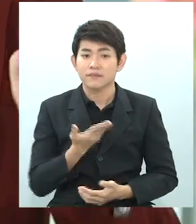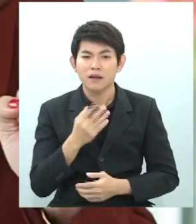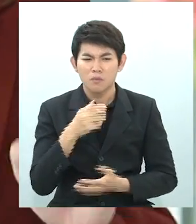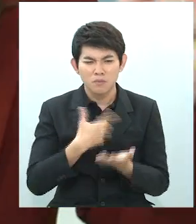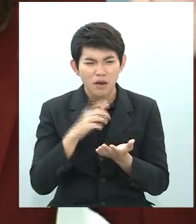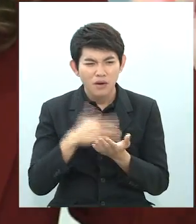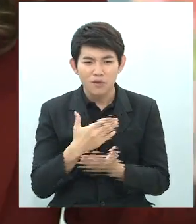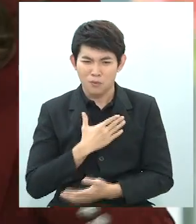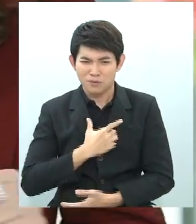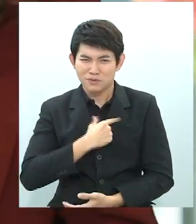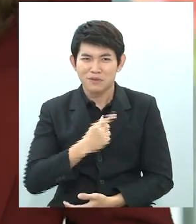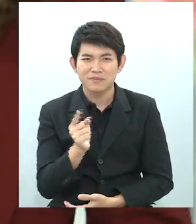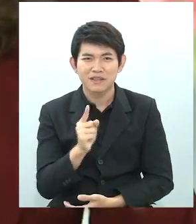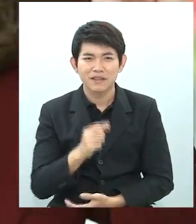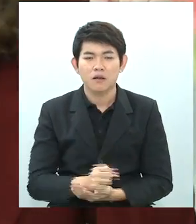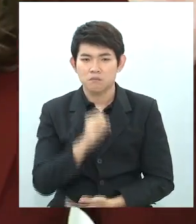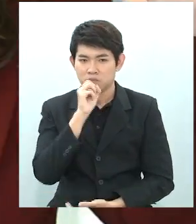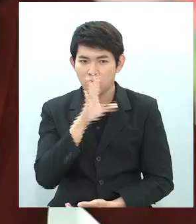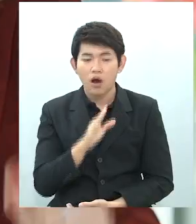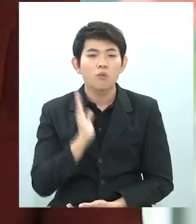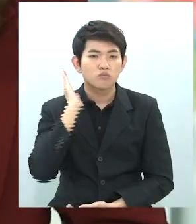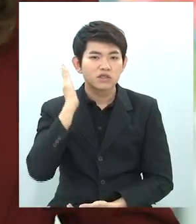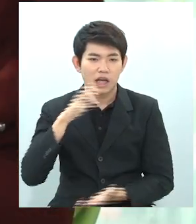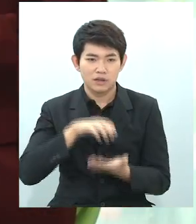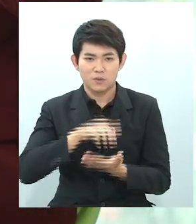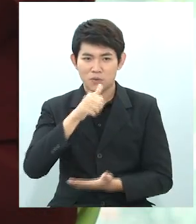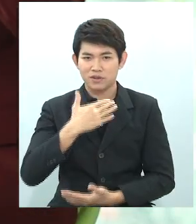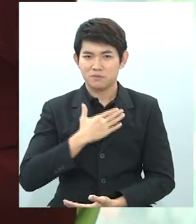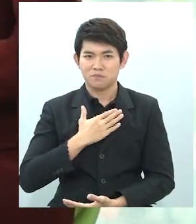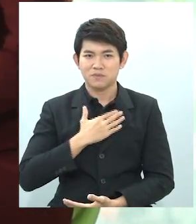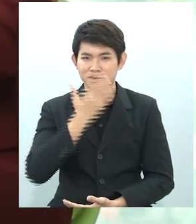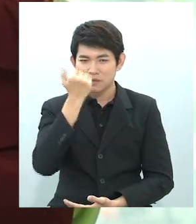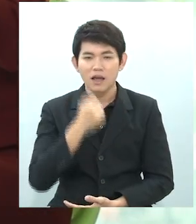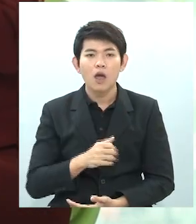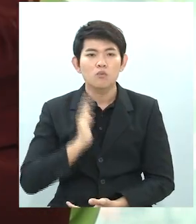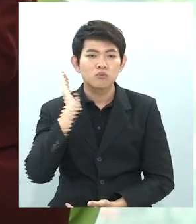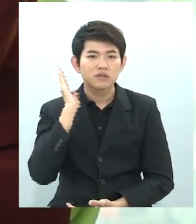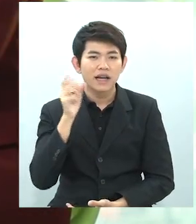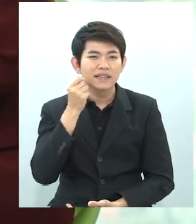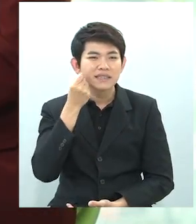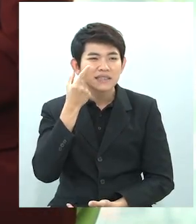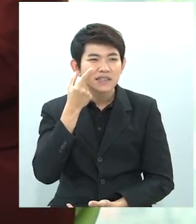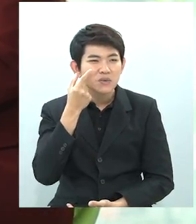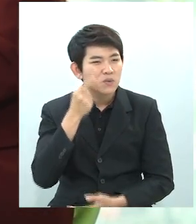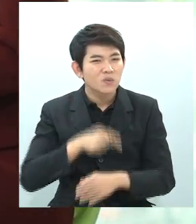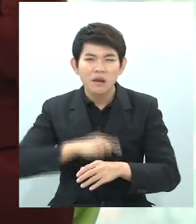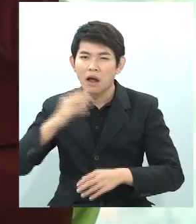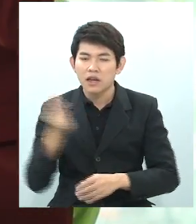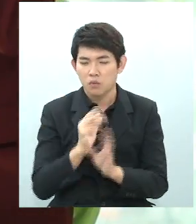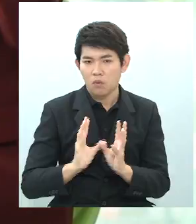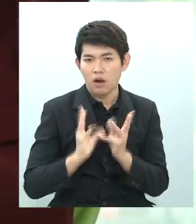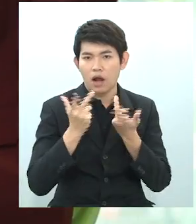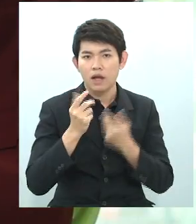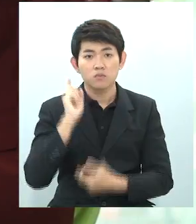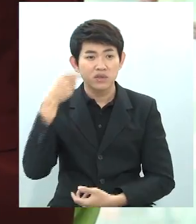ให้โมเมโมชอบมากเขาบอกว่าผู้ชายโชคดีกว่าเราผู้ชายไม่ค่อยเป็นสิวหรือเป็นแล้วจะหายเร็วกว่าผู้หญิงอันนี้ผู้หญิงคิด